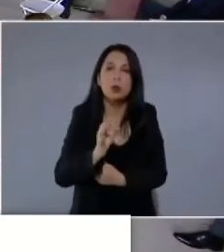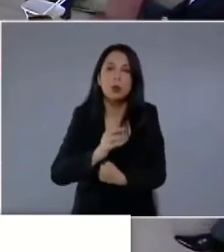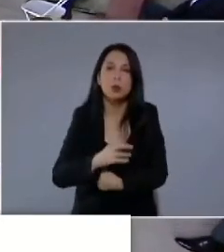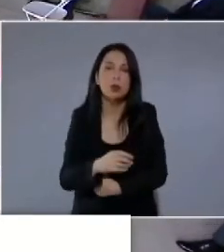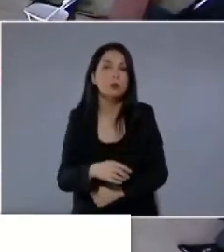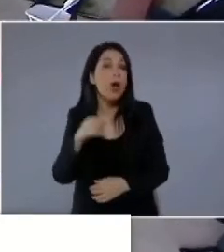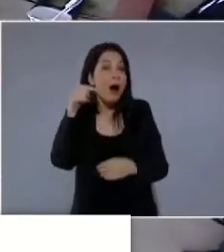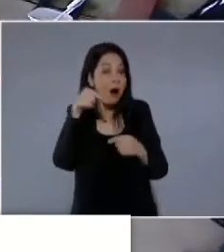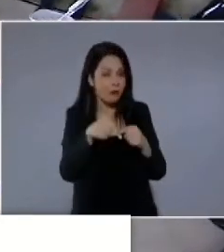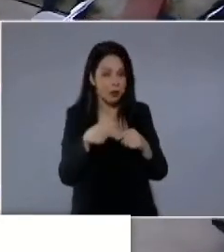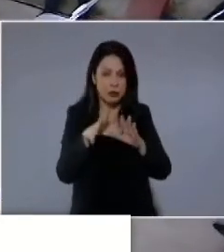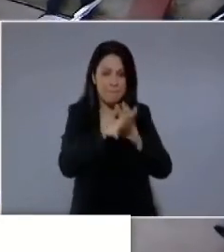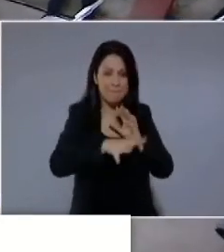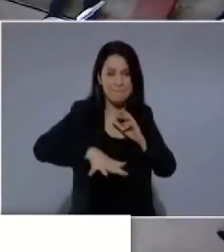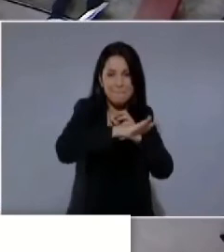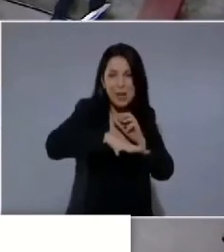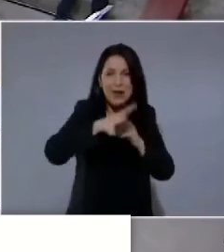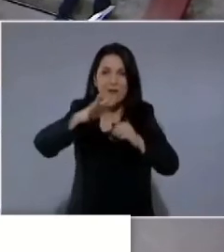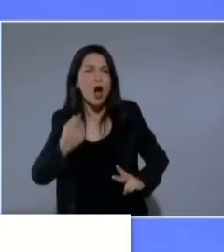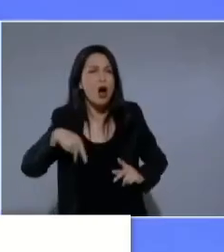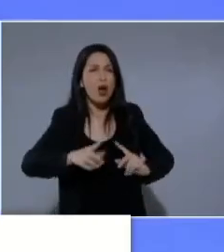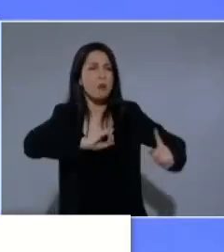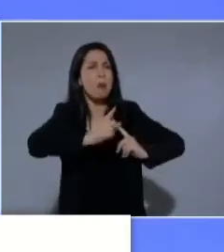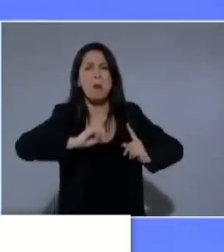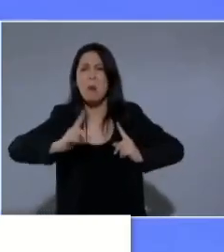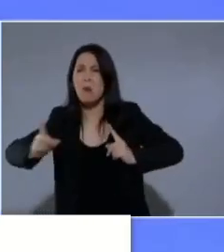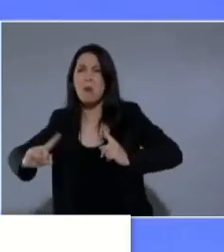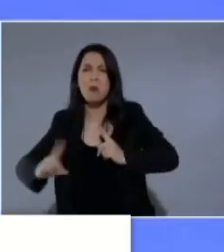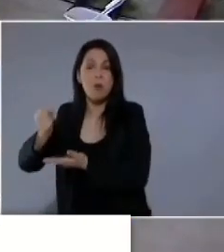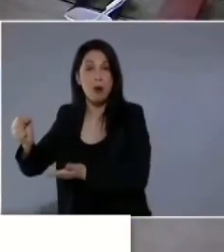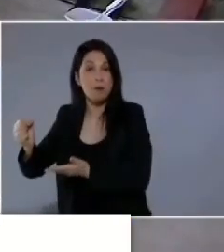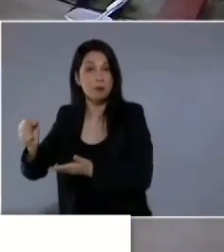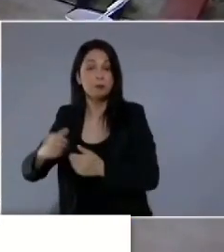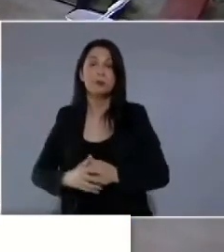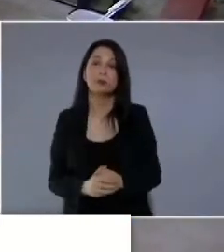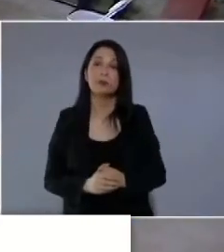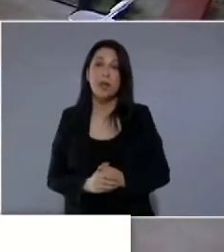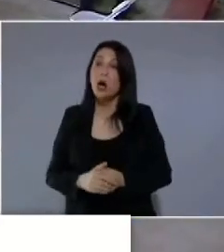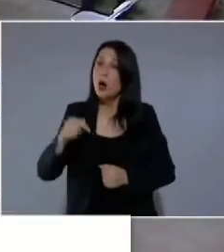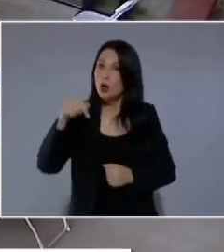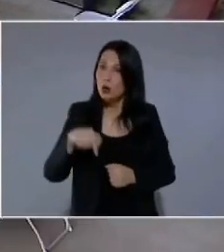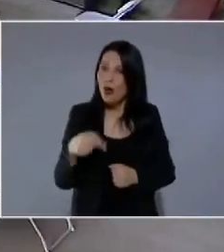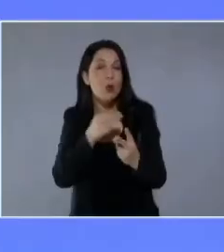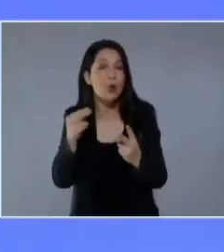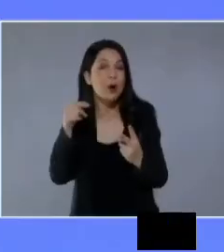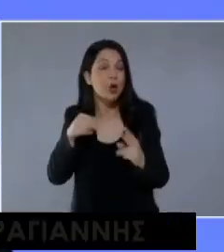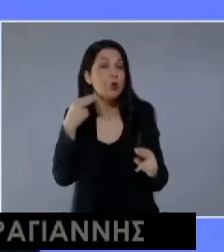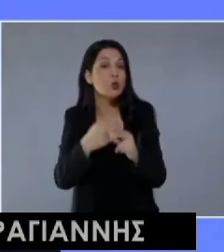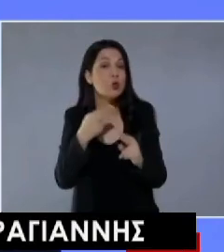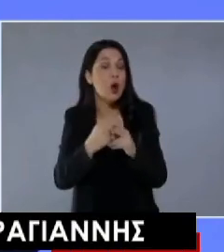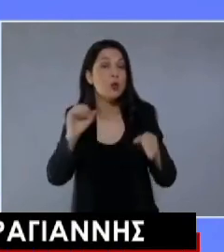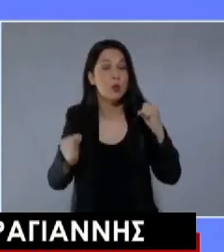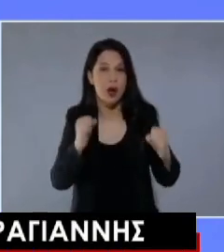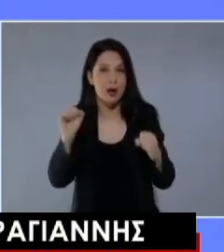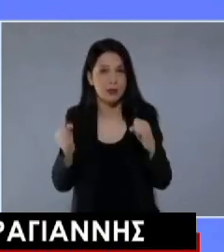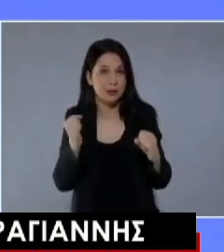που έγινε στη Θεσσαλονίκη δόθηκε το χρονοδιάγραμμα του έργου αλλά και ο τρόπος χρηματοδότησης καθώς και τα τεχνικά χαρακτηριστικά του. Ο